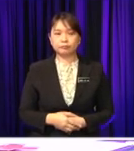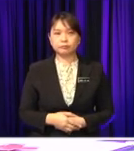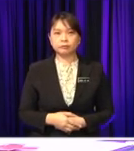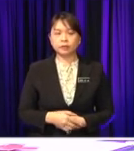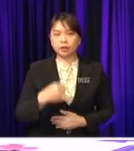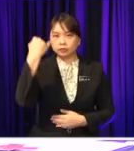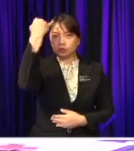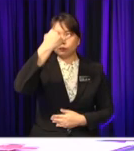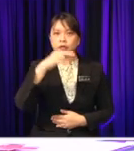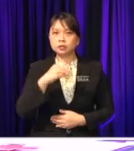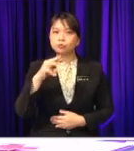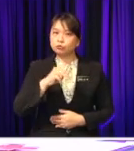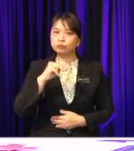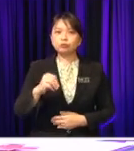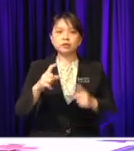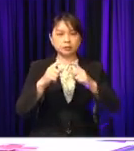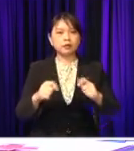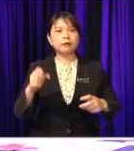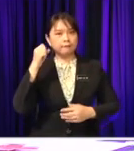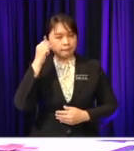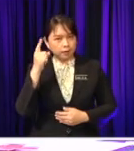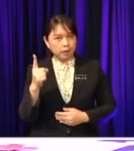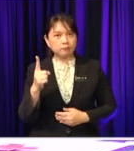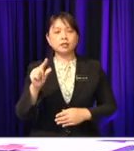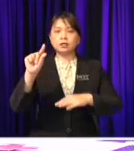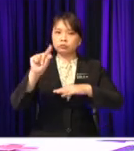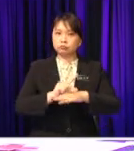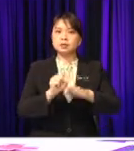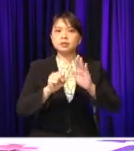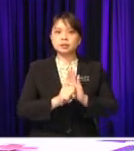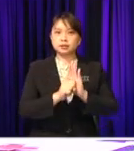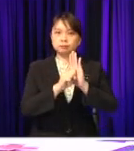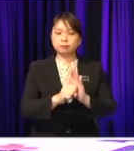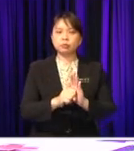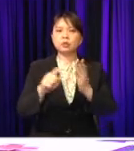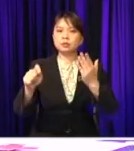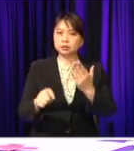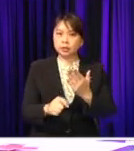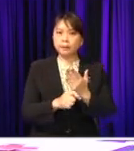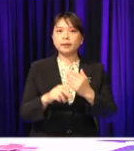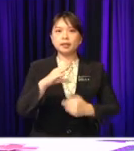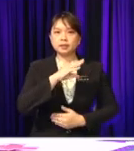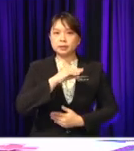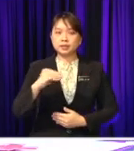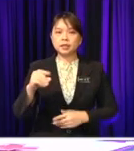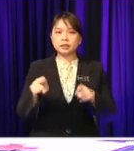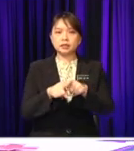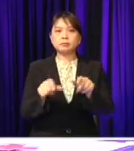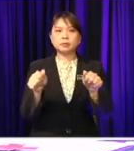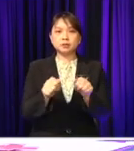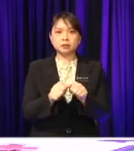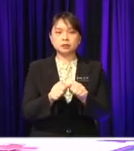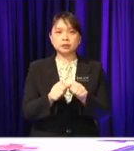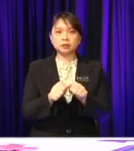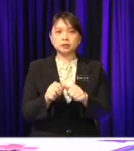cara untuk kita menggunakan simbol tambah dan juga sama dengan di sini Jadi ini masih untuk